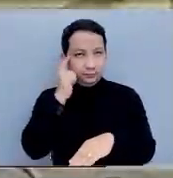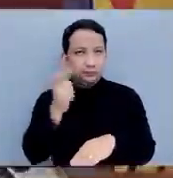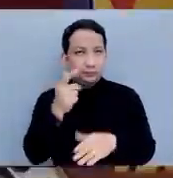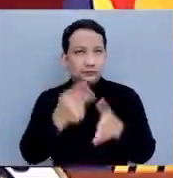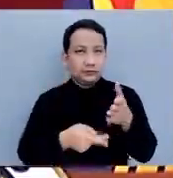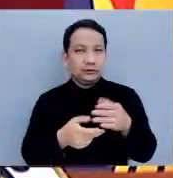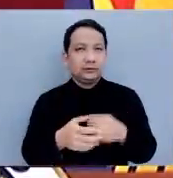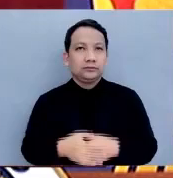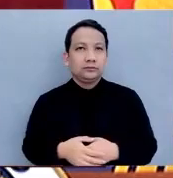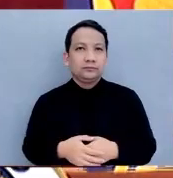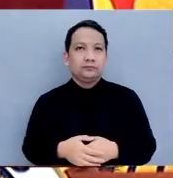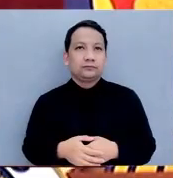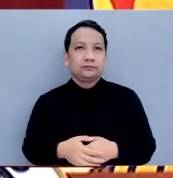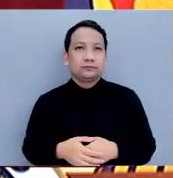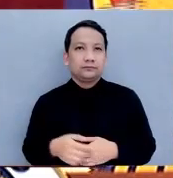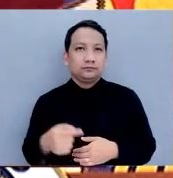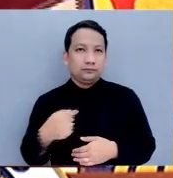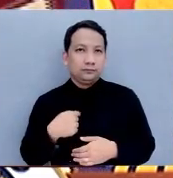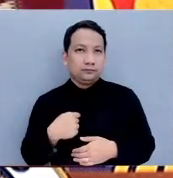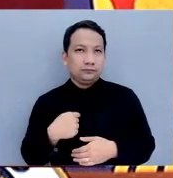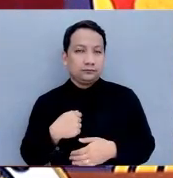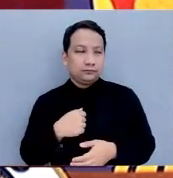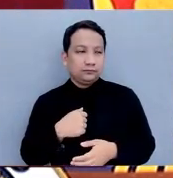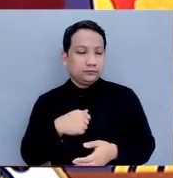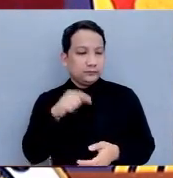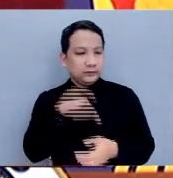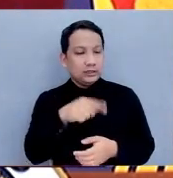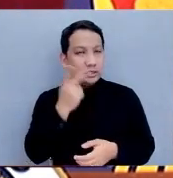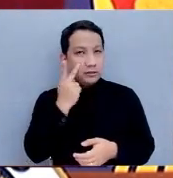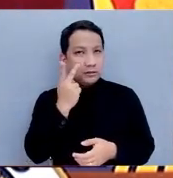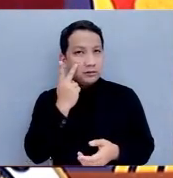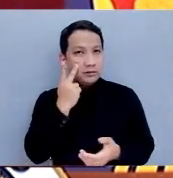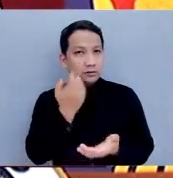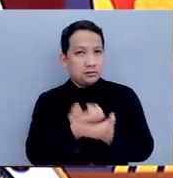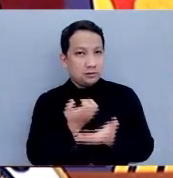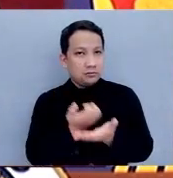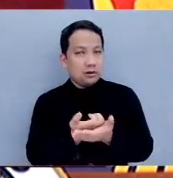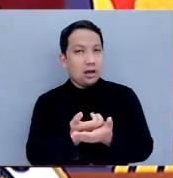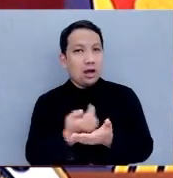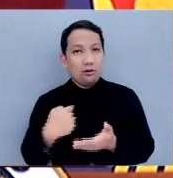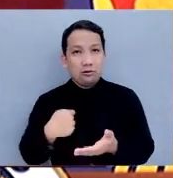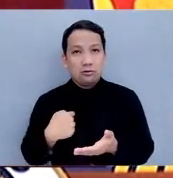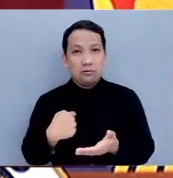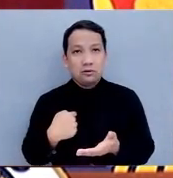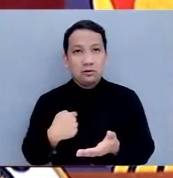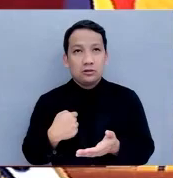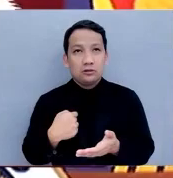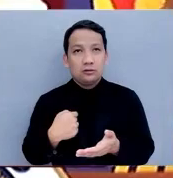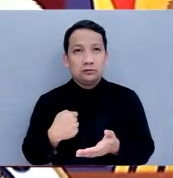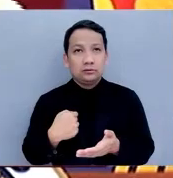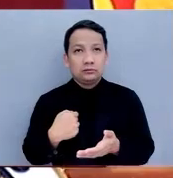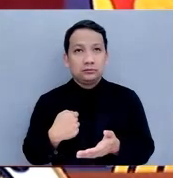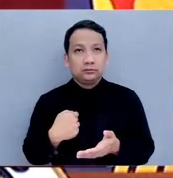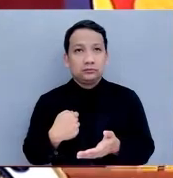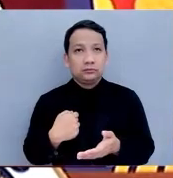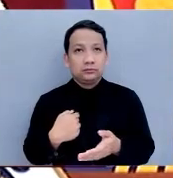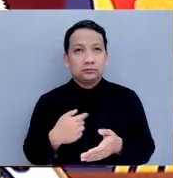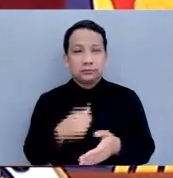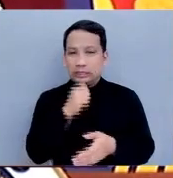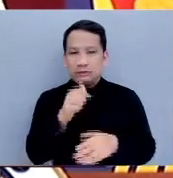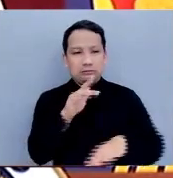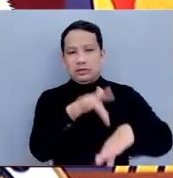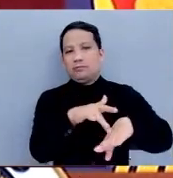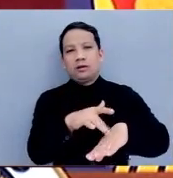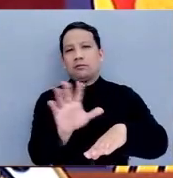presyuhan. Ang aking pag-approach pagka dumating sa ekonomiya ay nais kong sa hanggat maaari ayaw